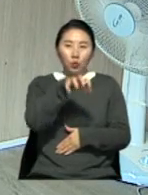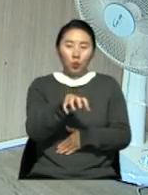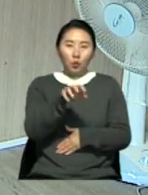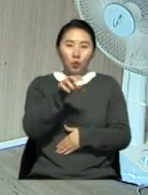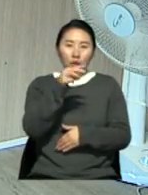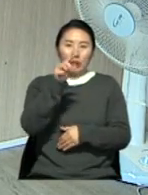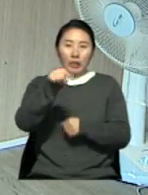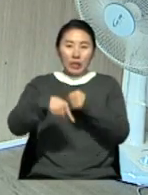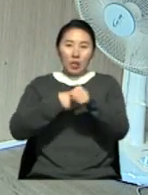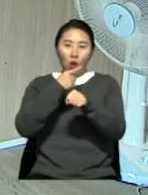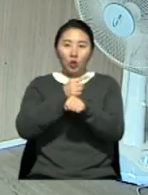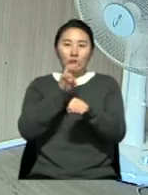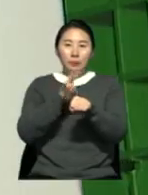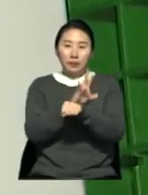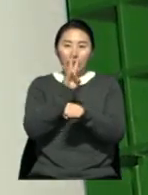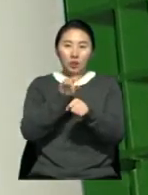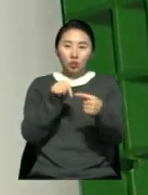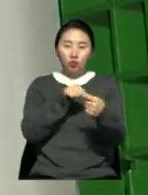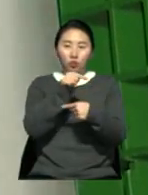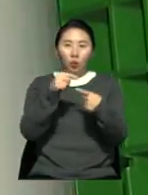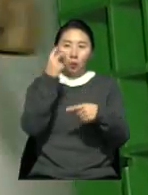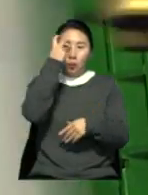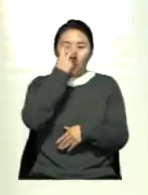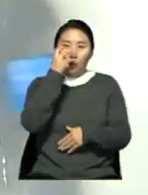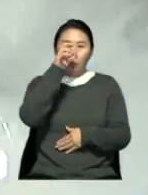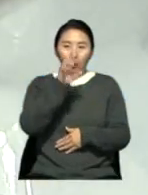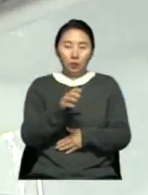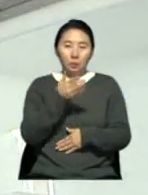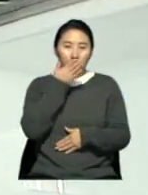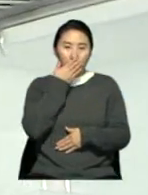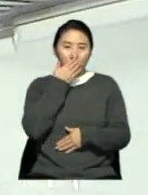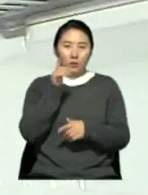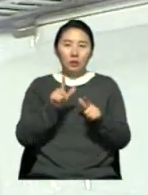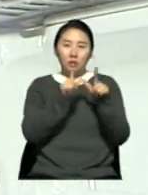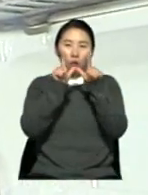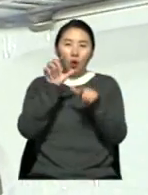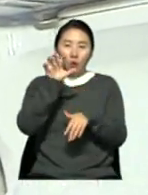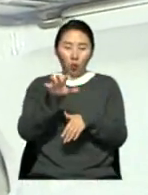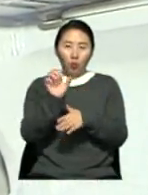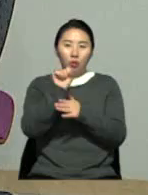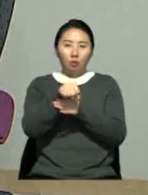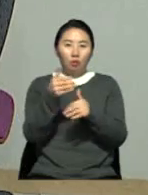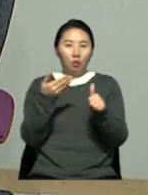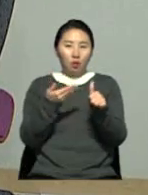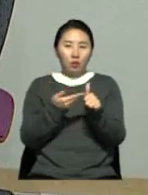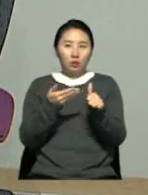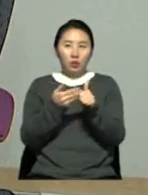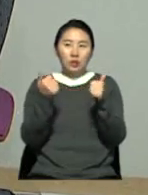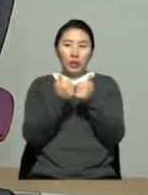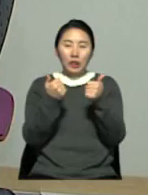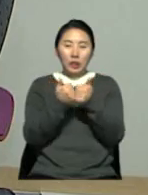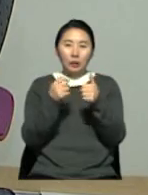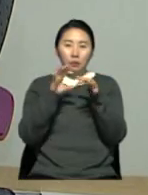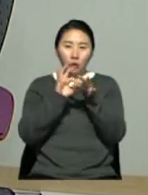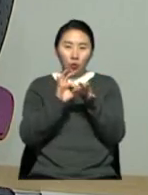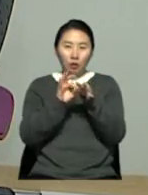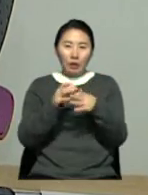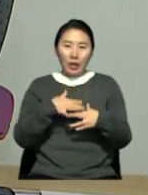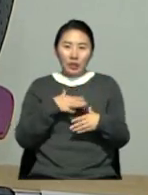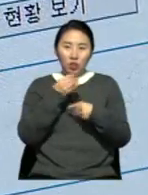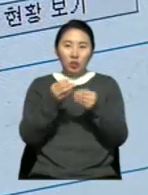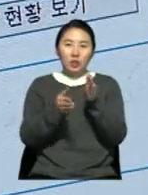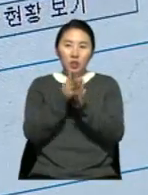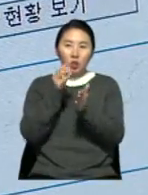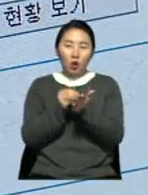365일 24시간 운영되는 보호소에서 는 식사와 생활 공간을 제공합니다 또 상담을 통해 안전한 시설의